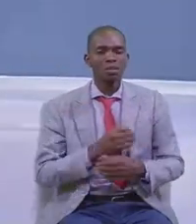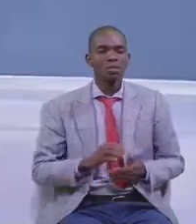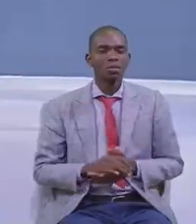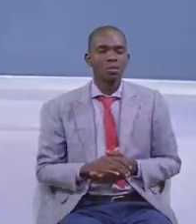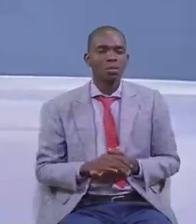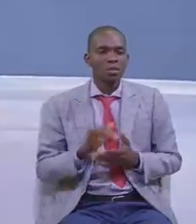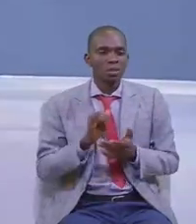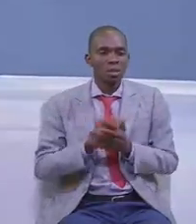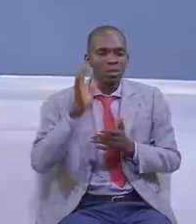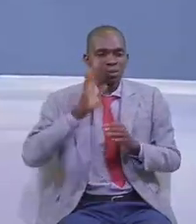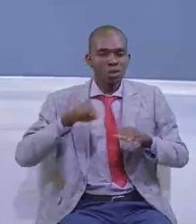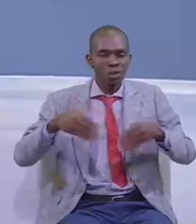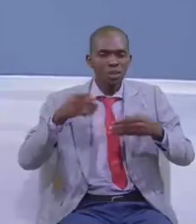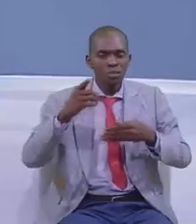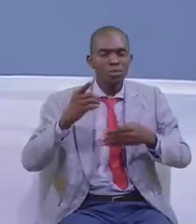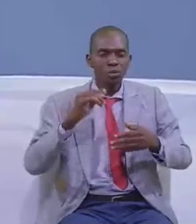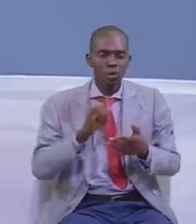la certitude intérieure,